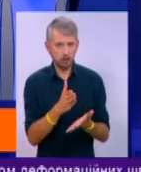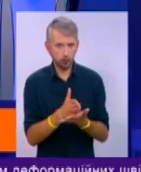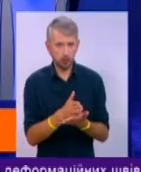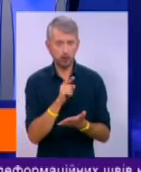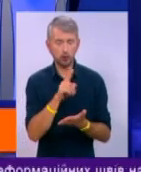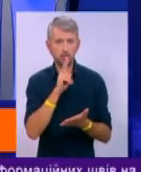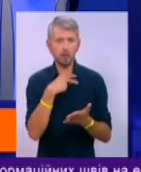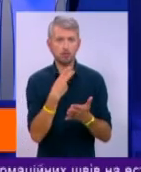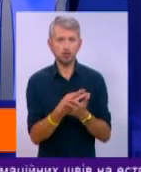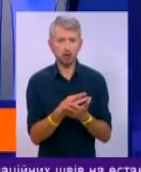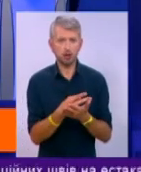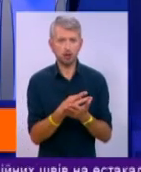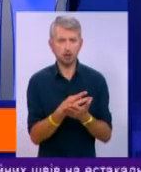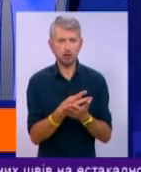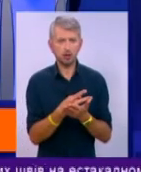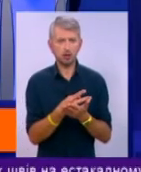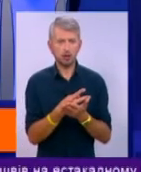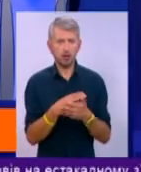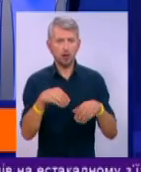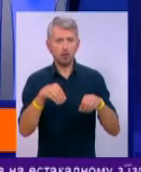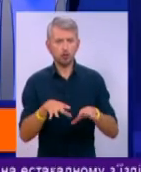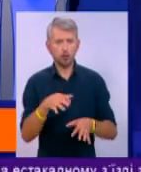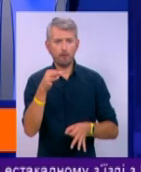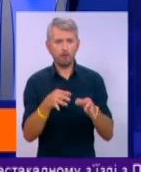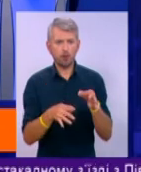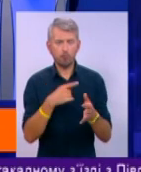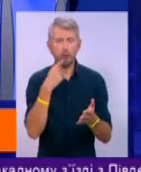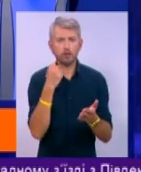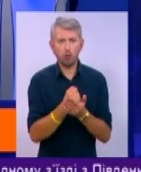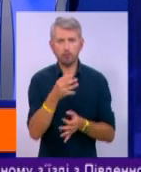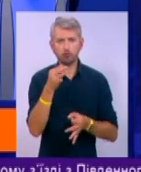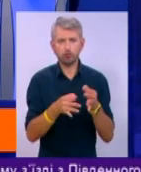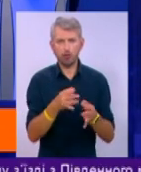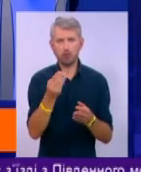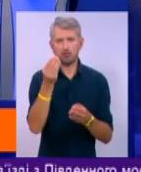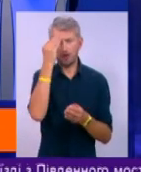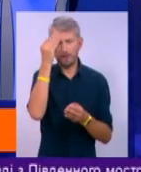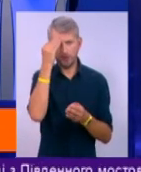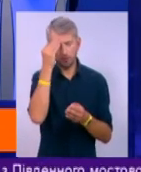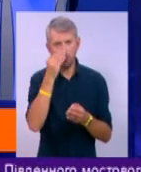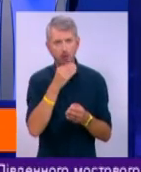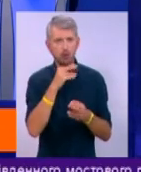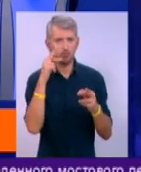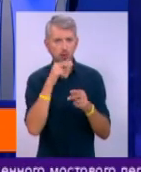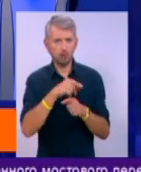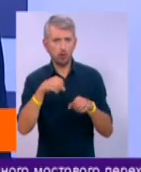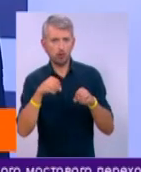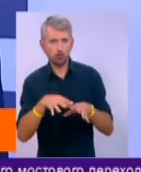яка передбачає постанова суддею завідомо неправосудного вироку, рішення, ухвали або